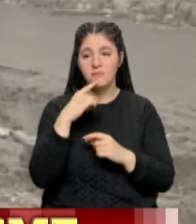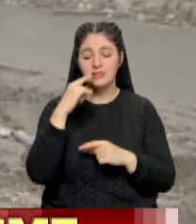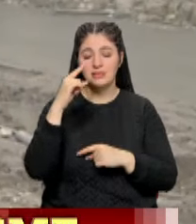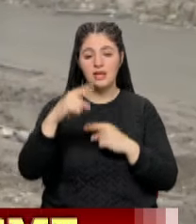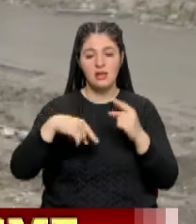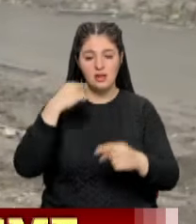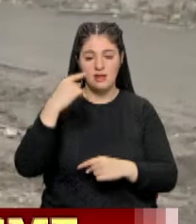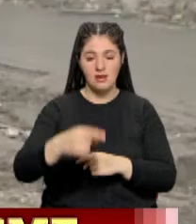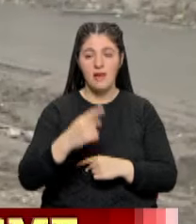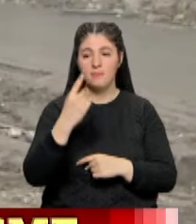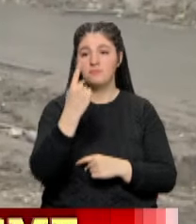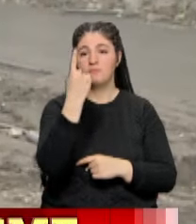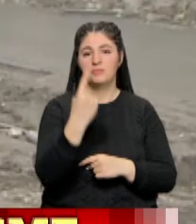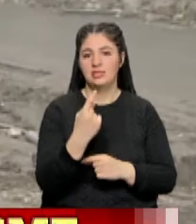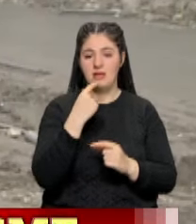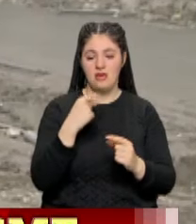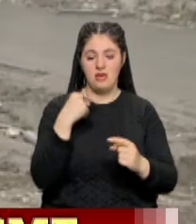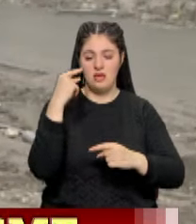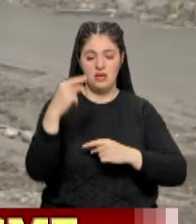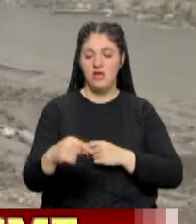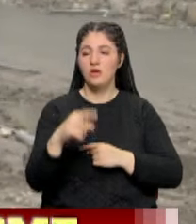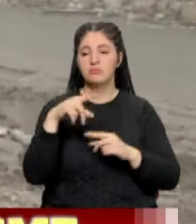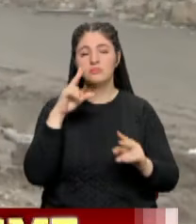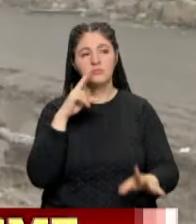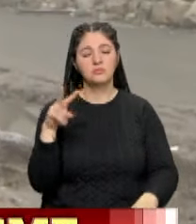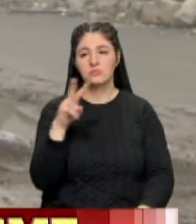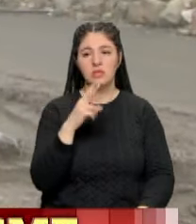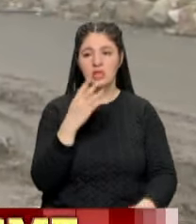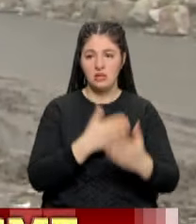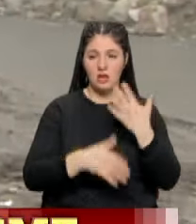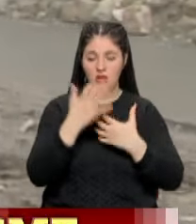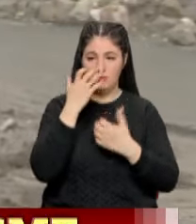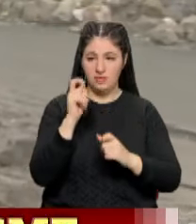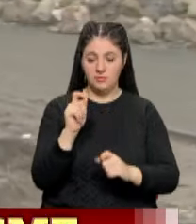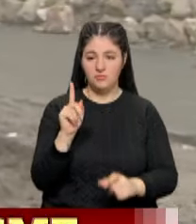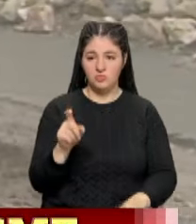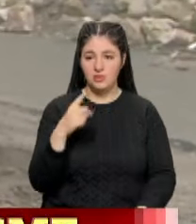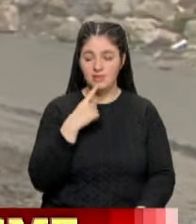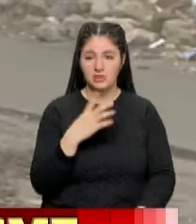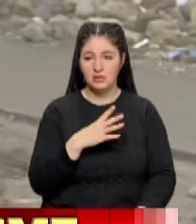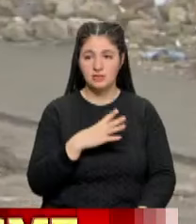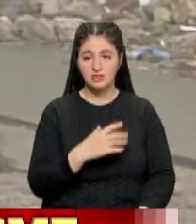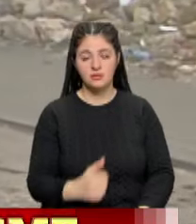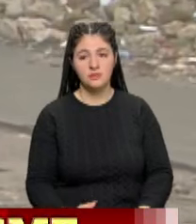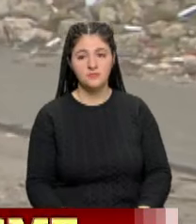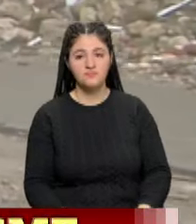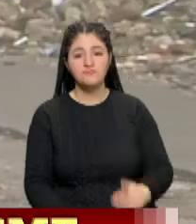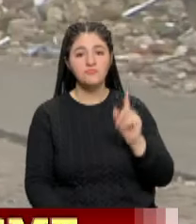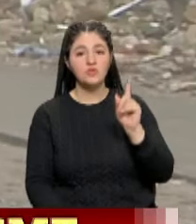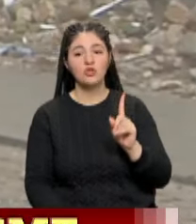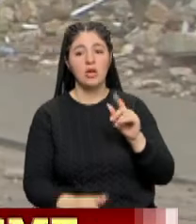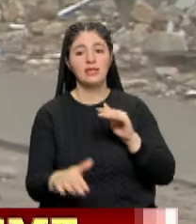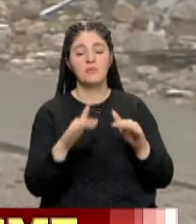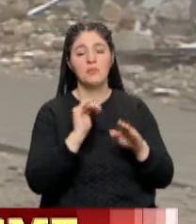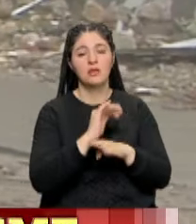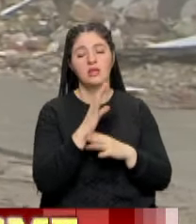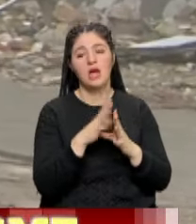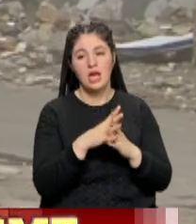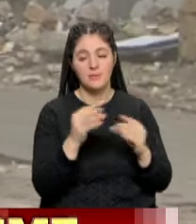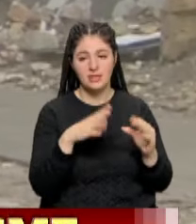sonra depremin birinci yılında şöyle bir etrafınıza baktığınızda yaralar sarılmış mı? Ne dersiniz? Öncelikle depremde